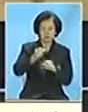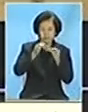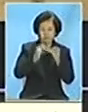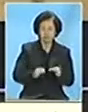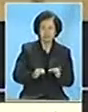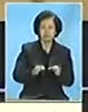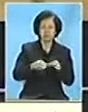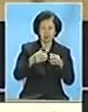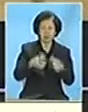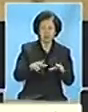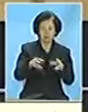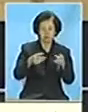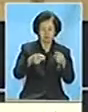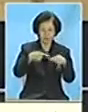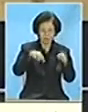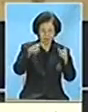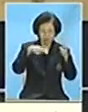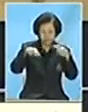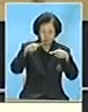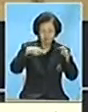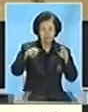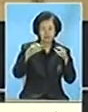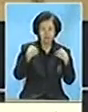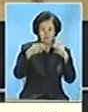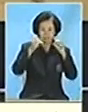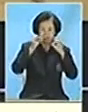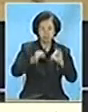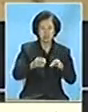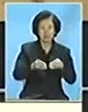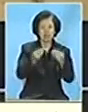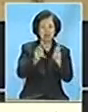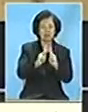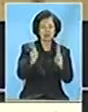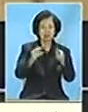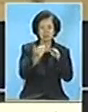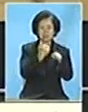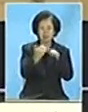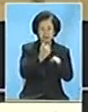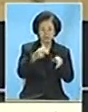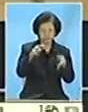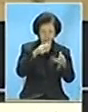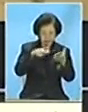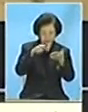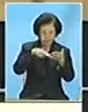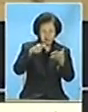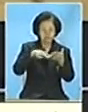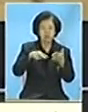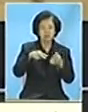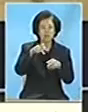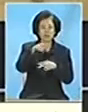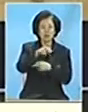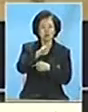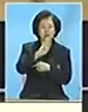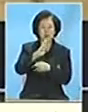แล้วไว้พิจารณาและมีมติส่งให้คณะกรรมการการคมนาคมเป็นผู้พิจารณาร่างพระราชบัญญัติฉบับ